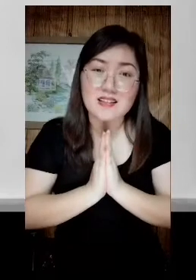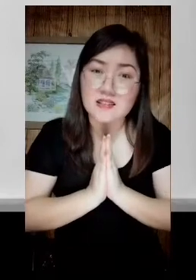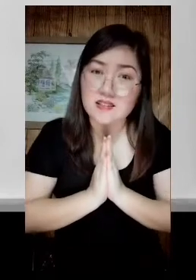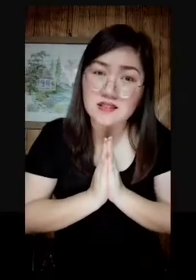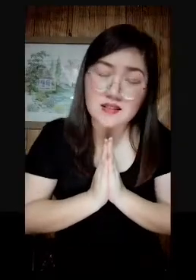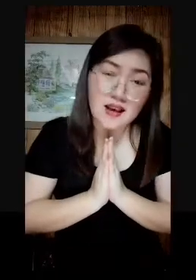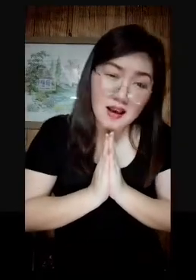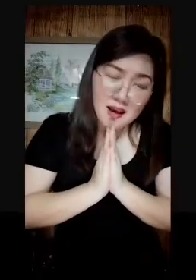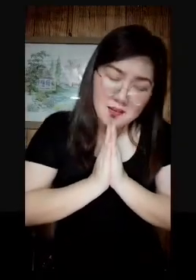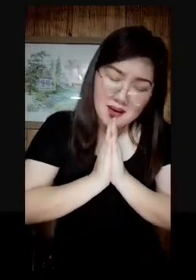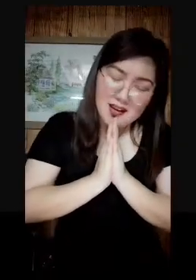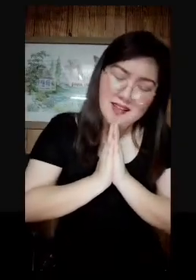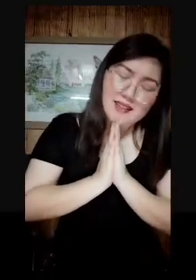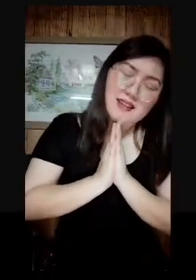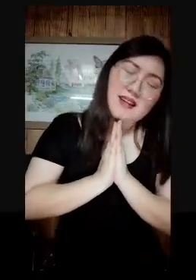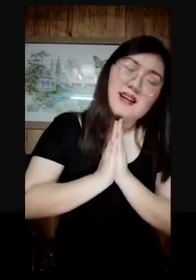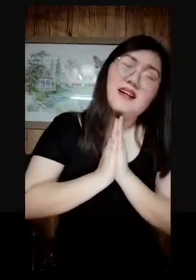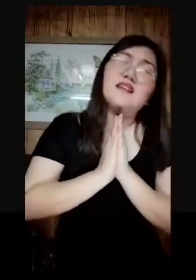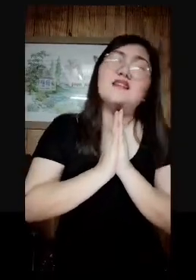Manalangin,